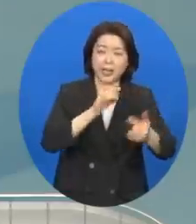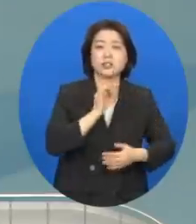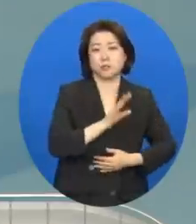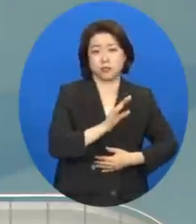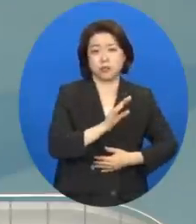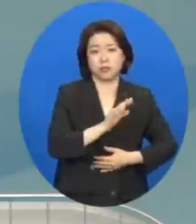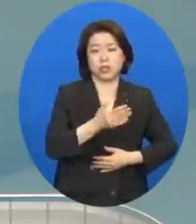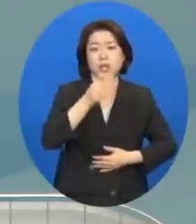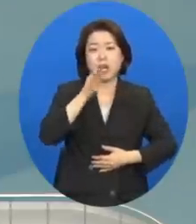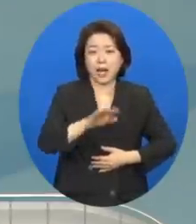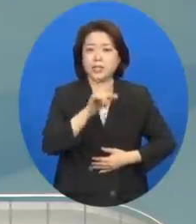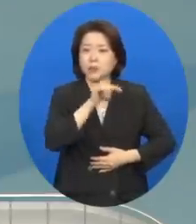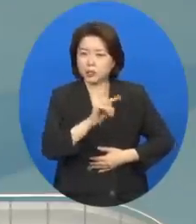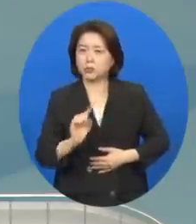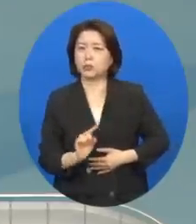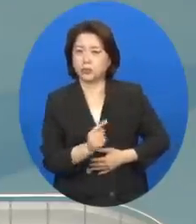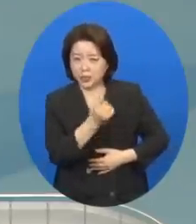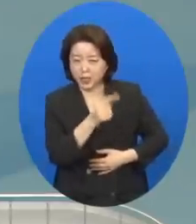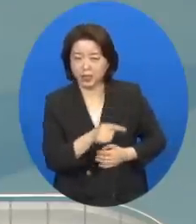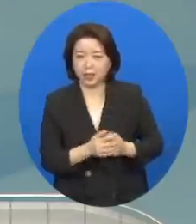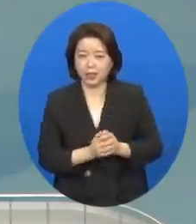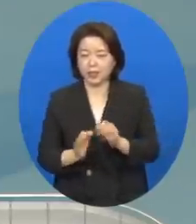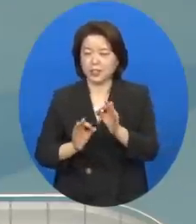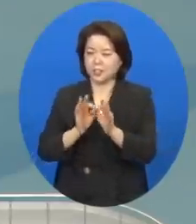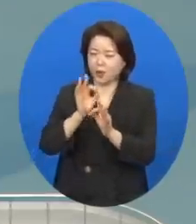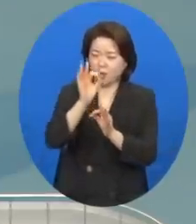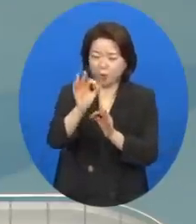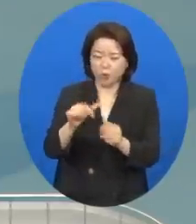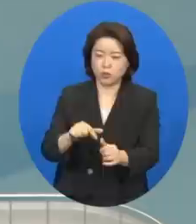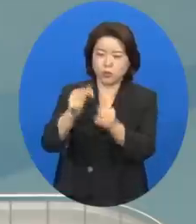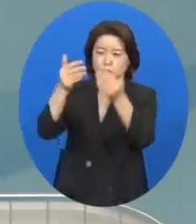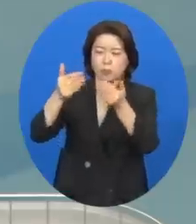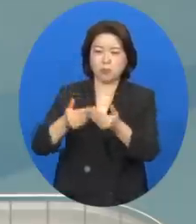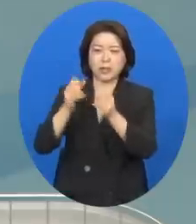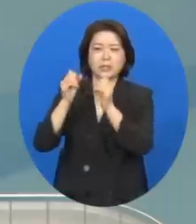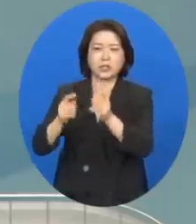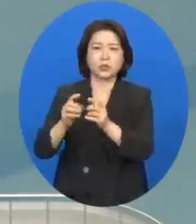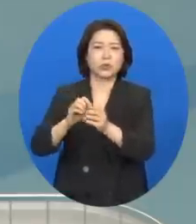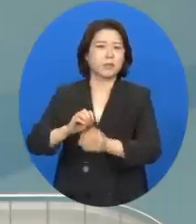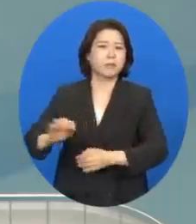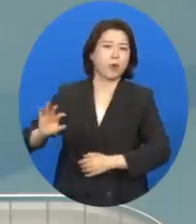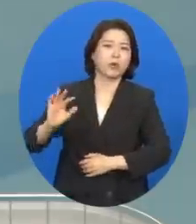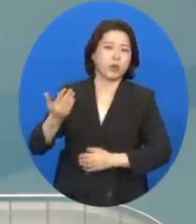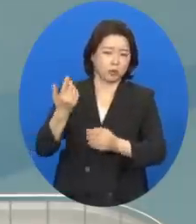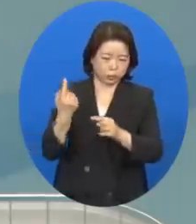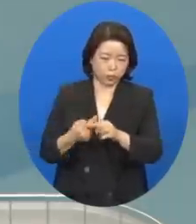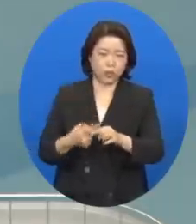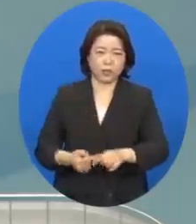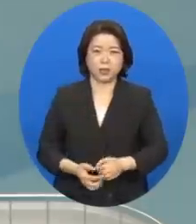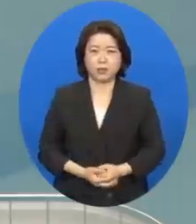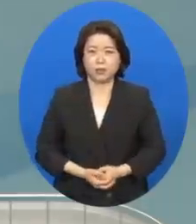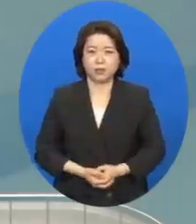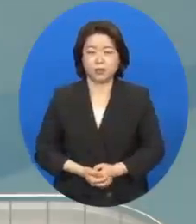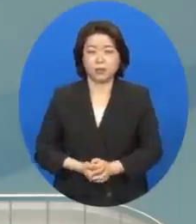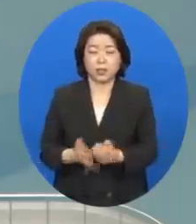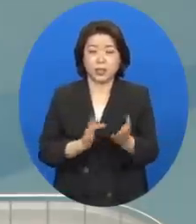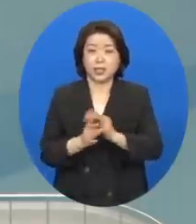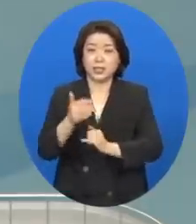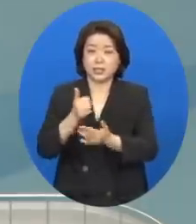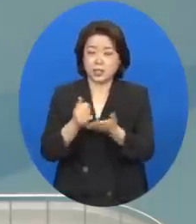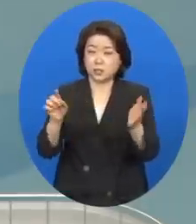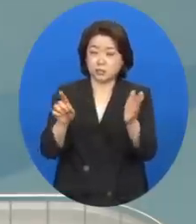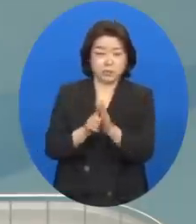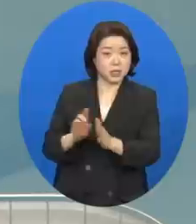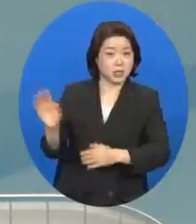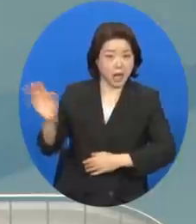그는 그로 인해서 영원히 구원받을 기회를 잃어버리게 되는 겁니다. 예수를 믿지 않는